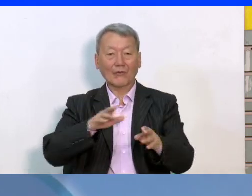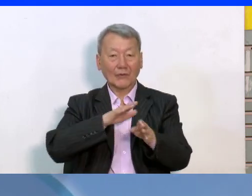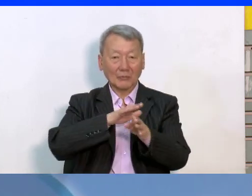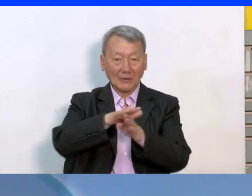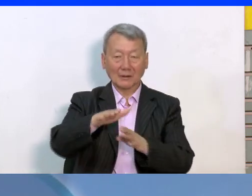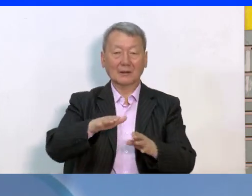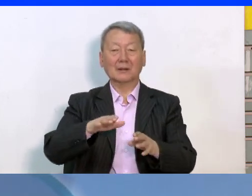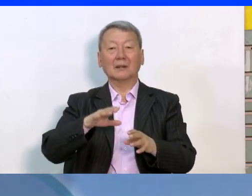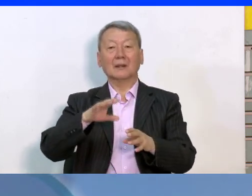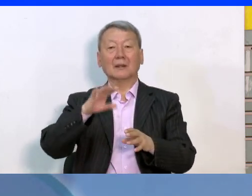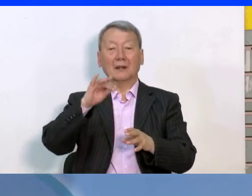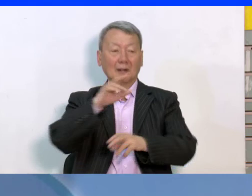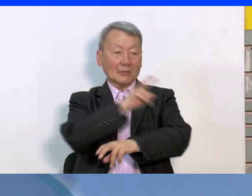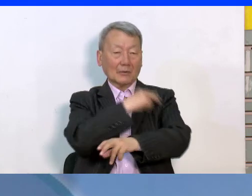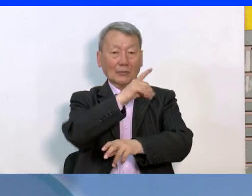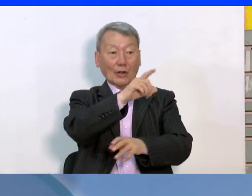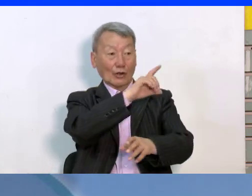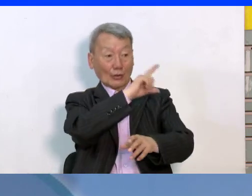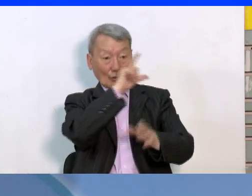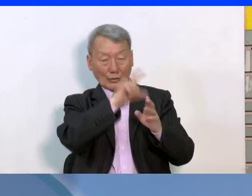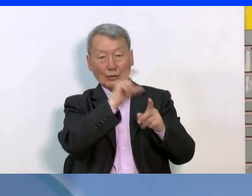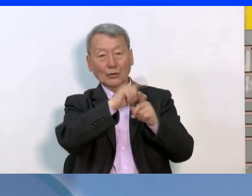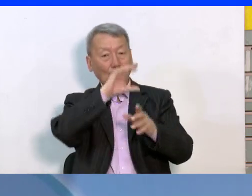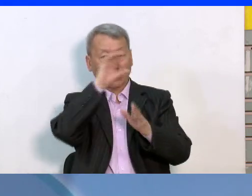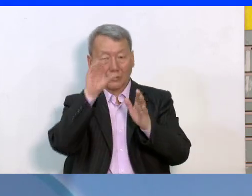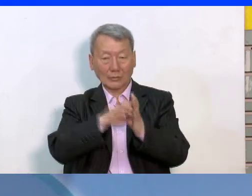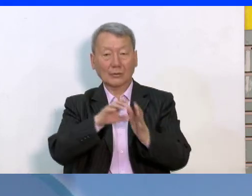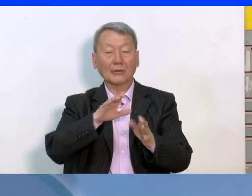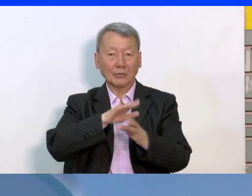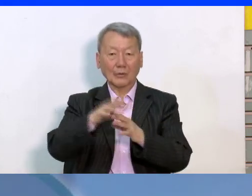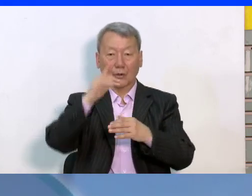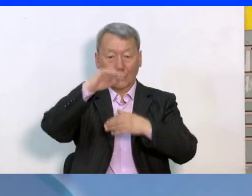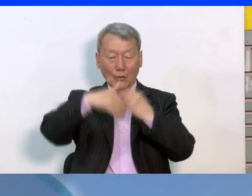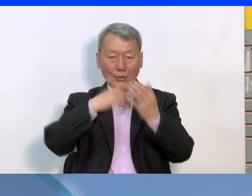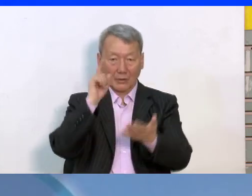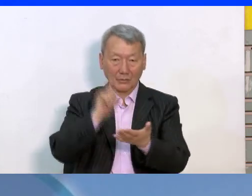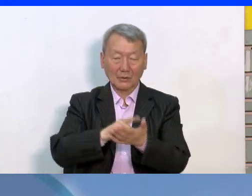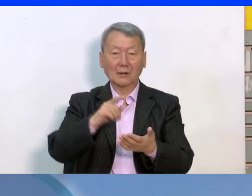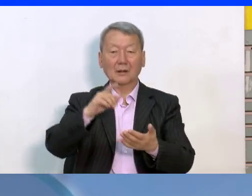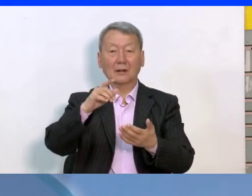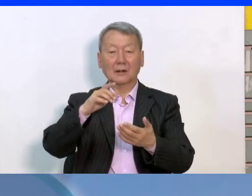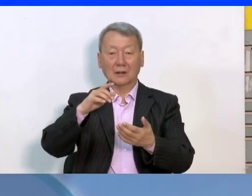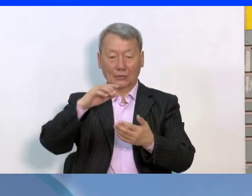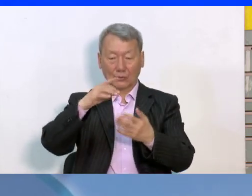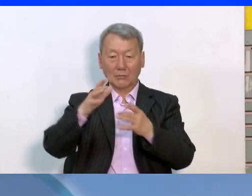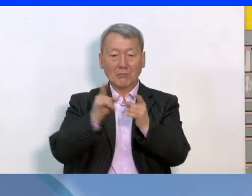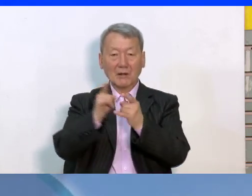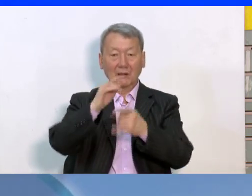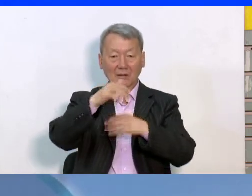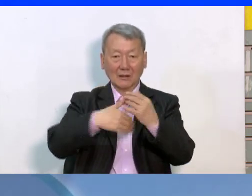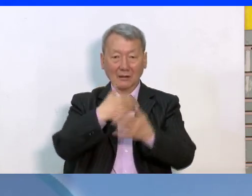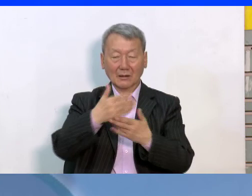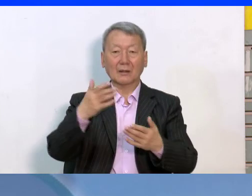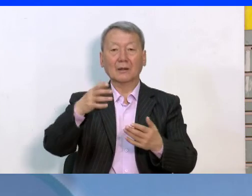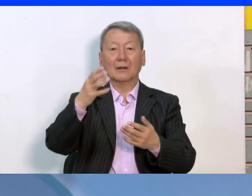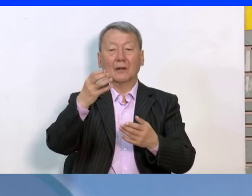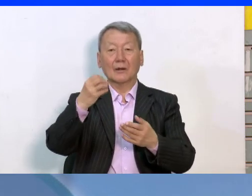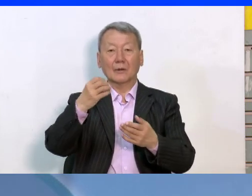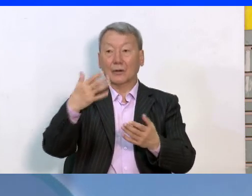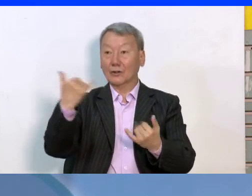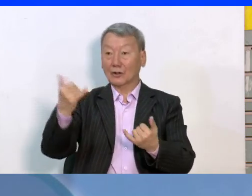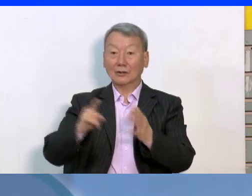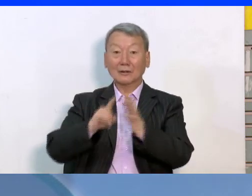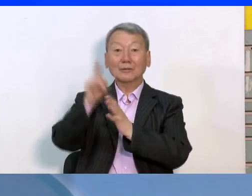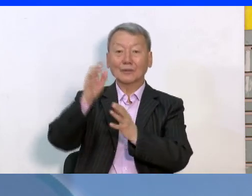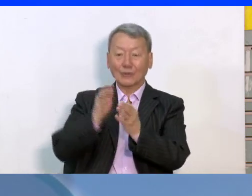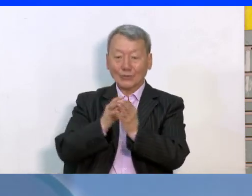нормаларды, талаптарды медиктерибиз айтып аткандарды аткарышыбыз керек. Кол жууш керек, самындап. Азыр мына жашылча жемиш